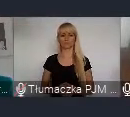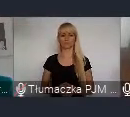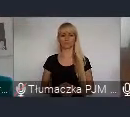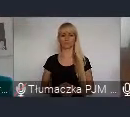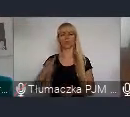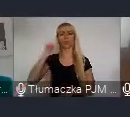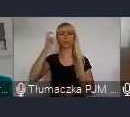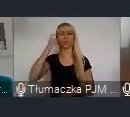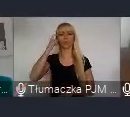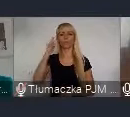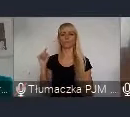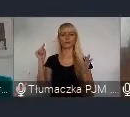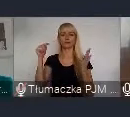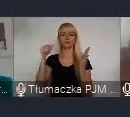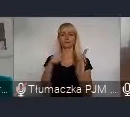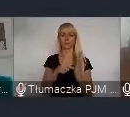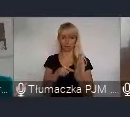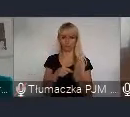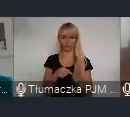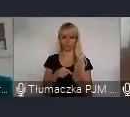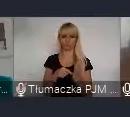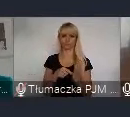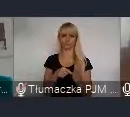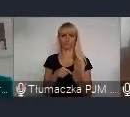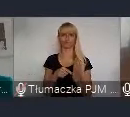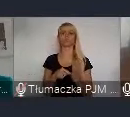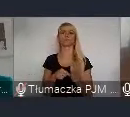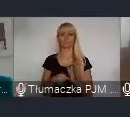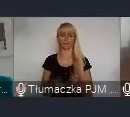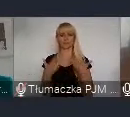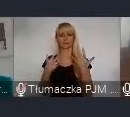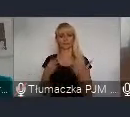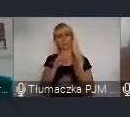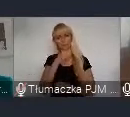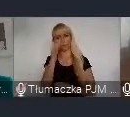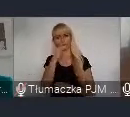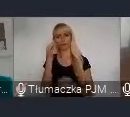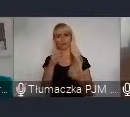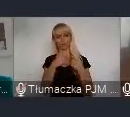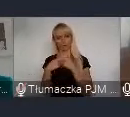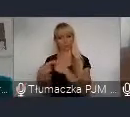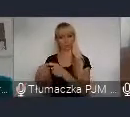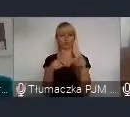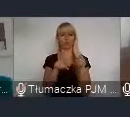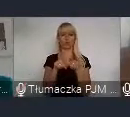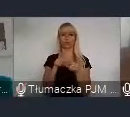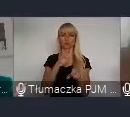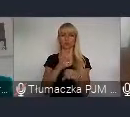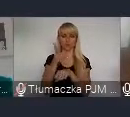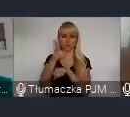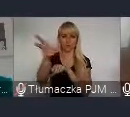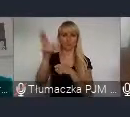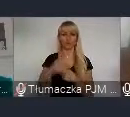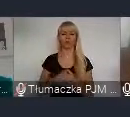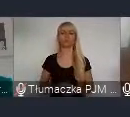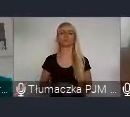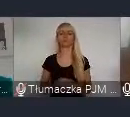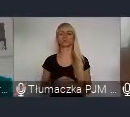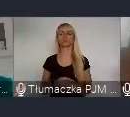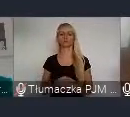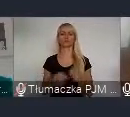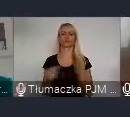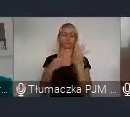Europy, łączenie, poprawa spójności, poprawa dostępności, więc rzeczy takie kluczowe.